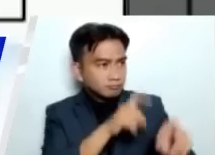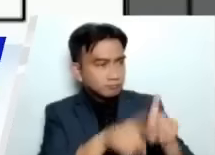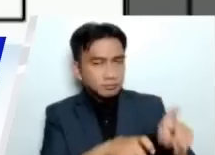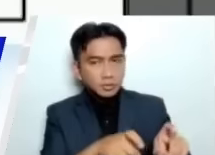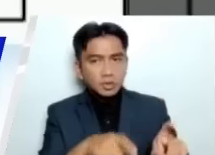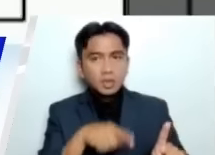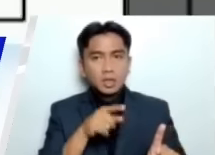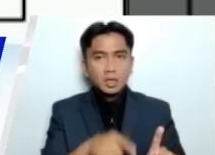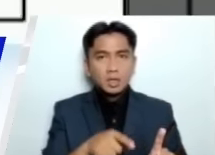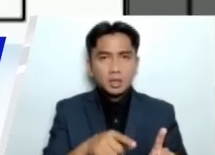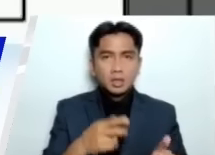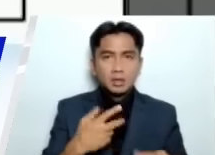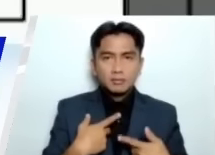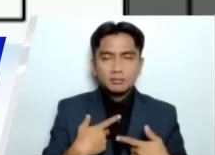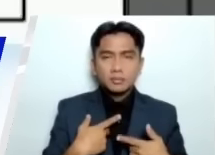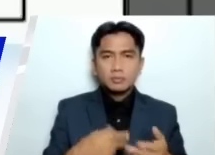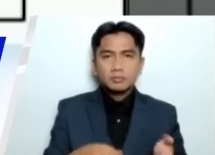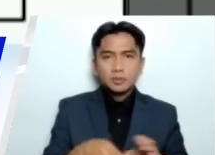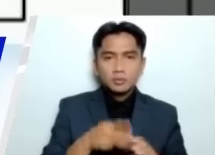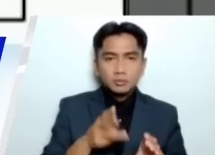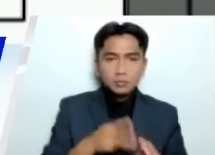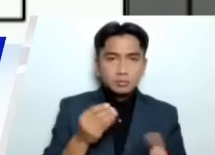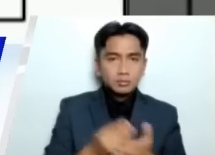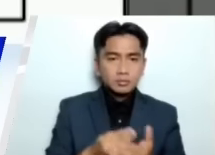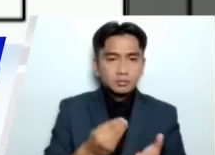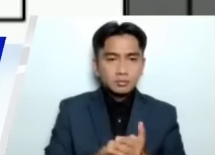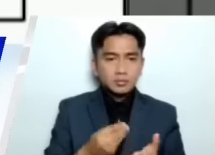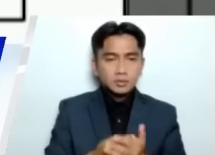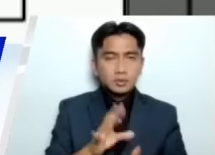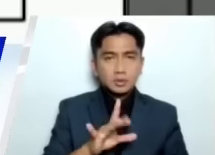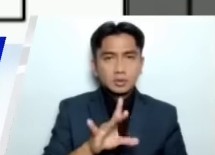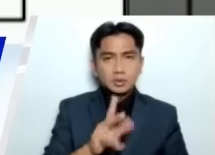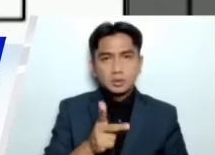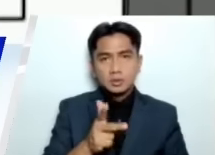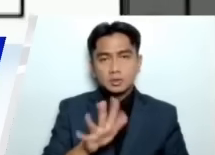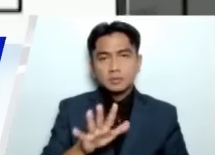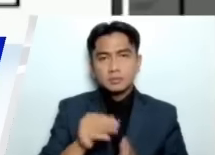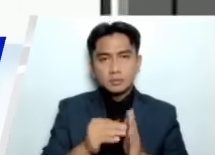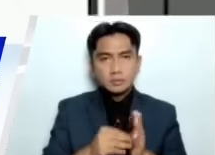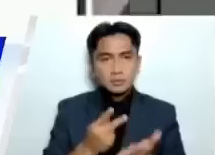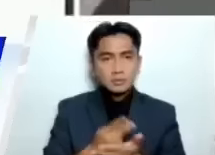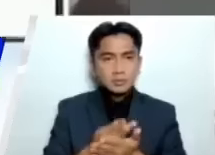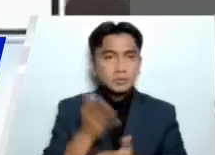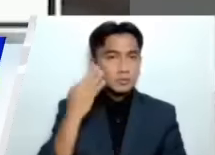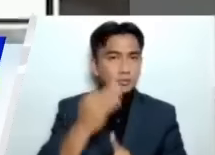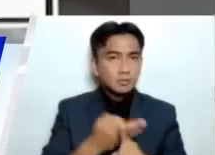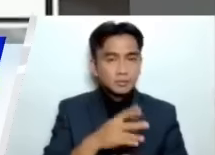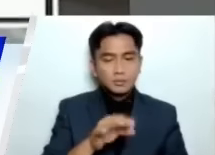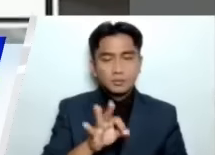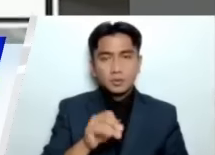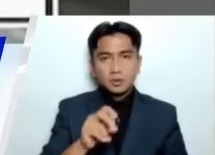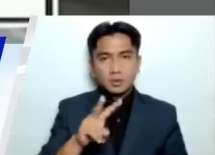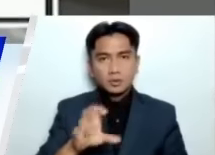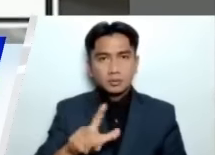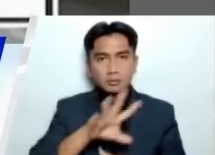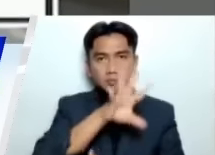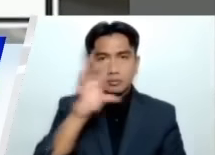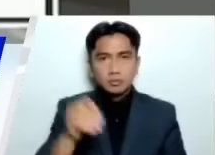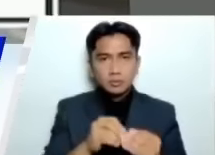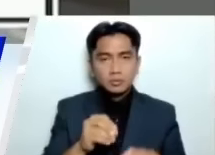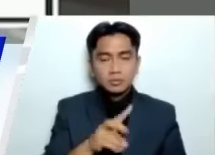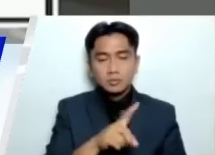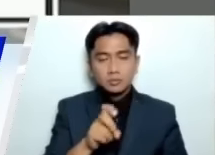tig 37.5 million pesos noong February 2023. Sa kabuuan, umabot yan sa 112 million pesos